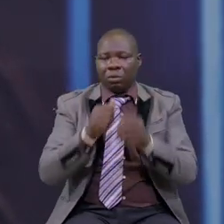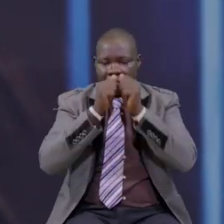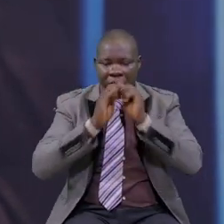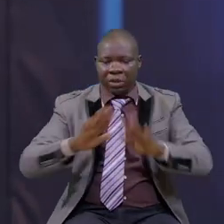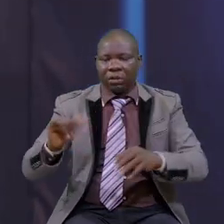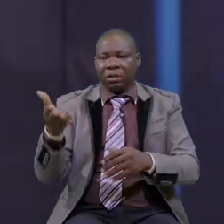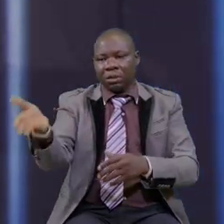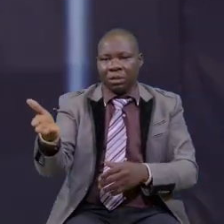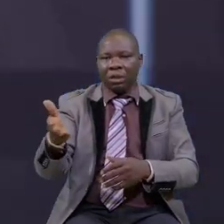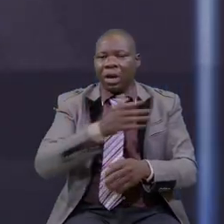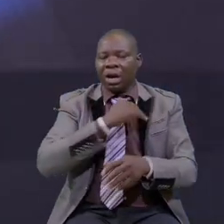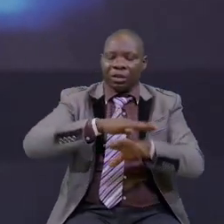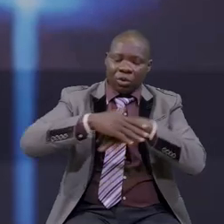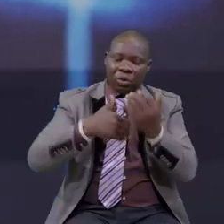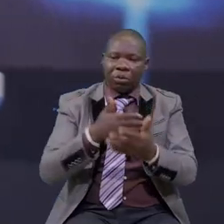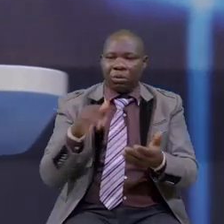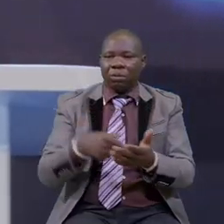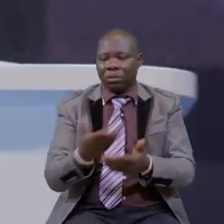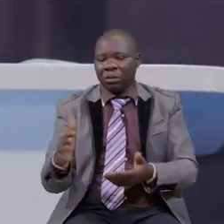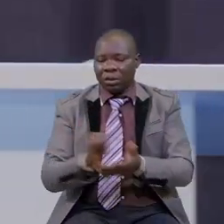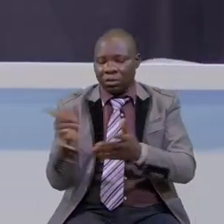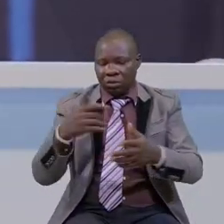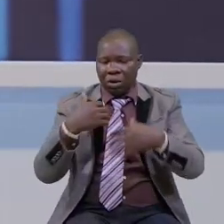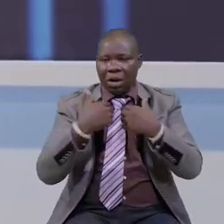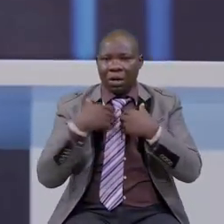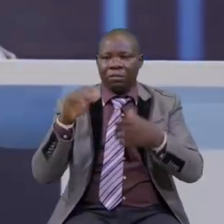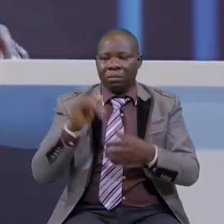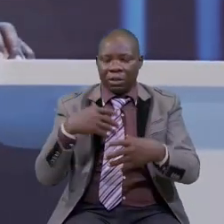il n'y a aucune bénédiction là-bas. Toutes ces choses que nous avons